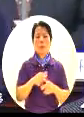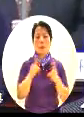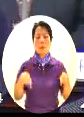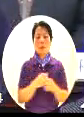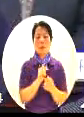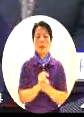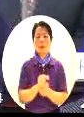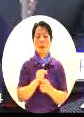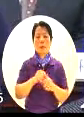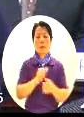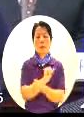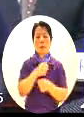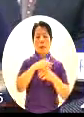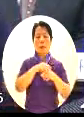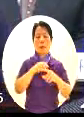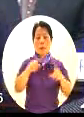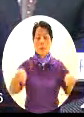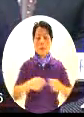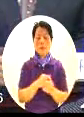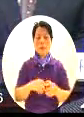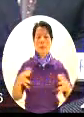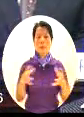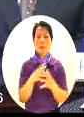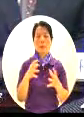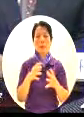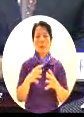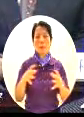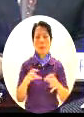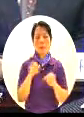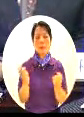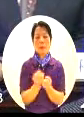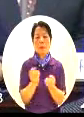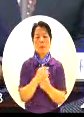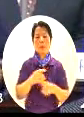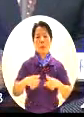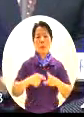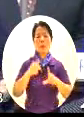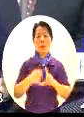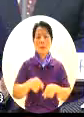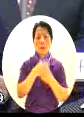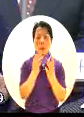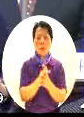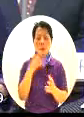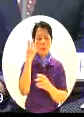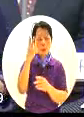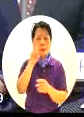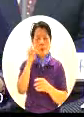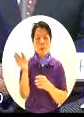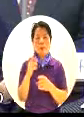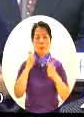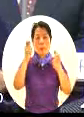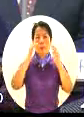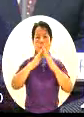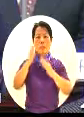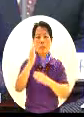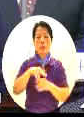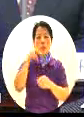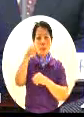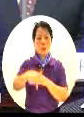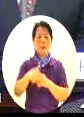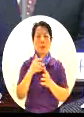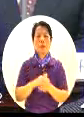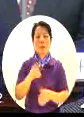知道，最近我们荷花园区这两天高雄市政府大概下个礼拜，那我们